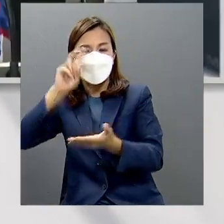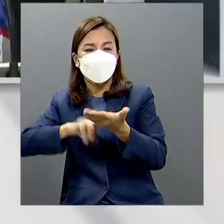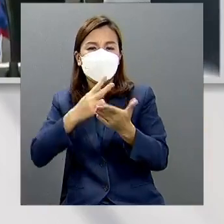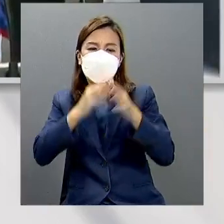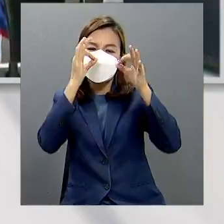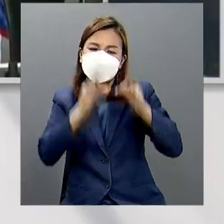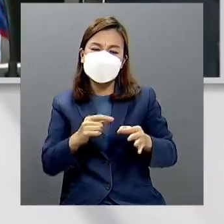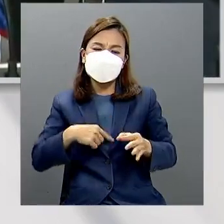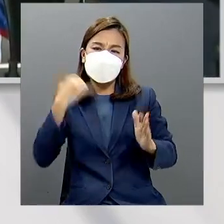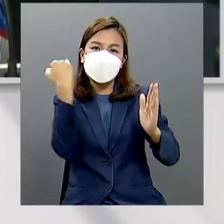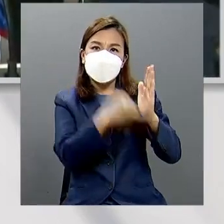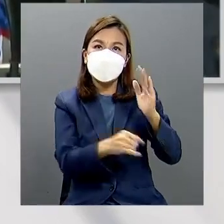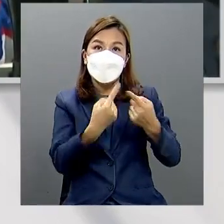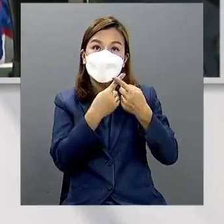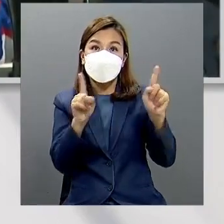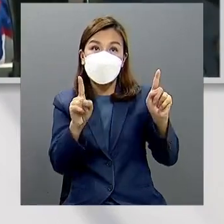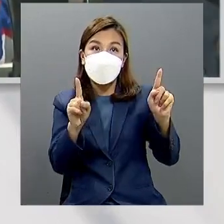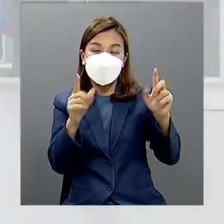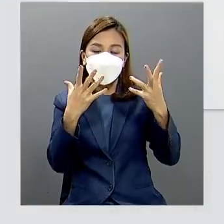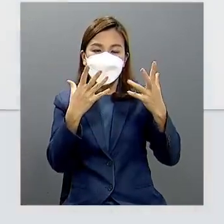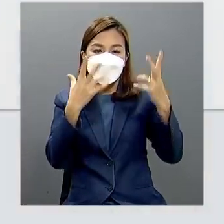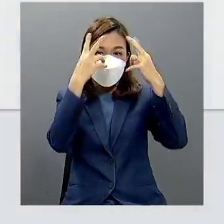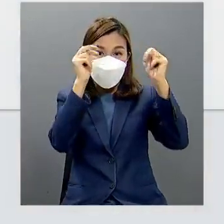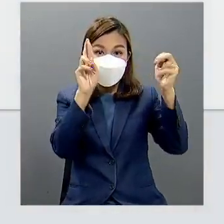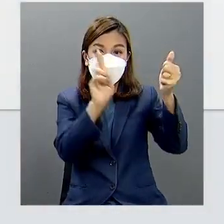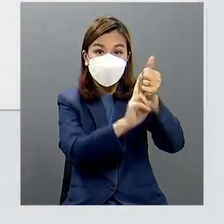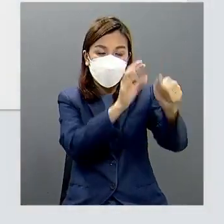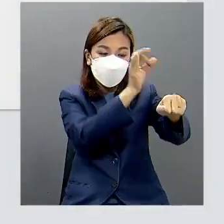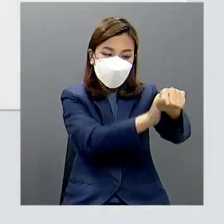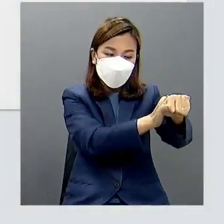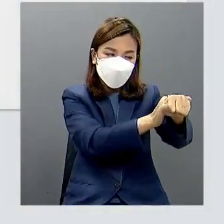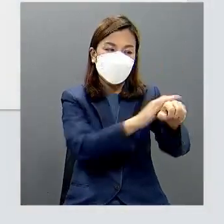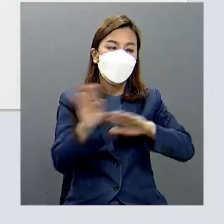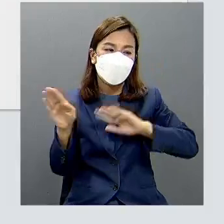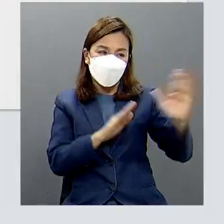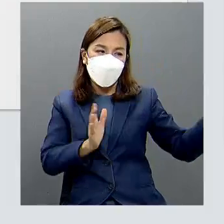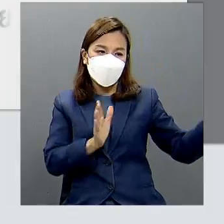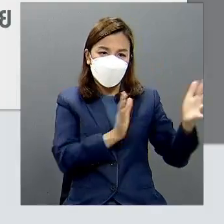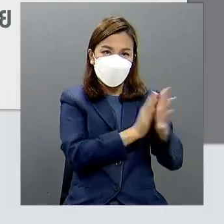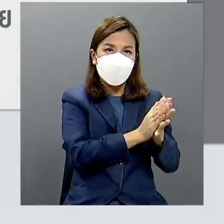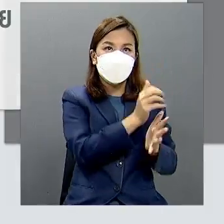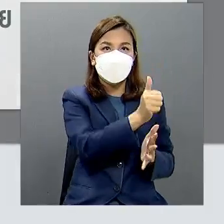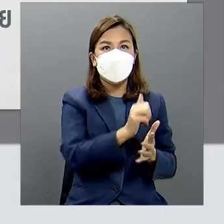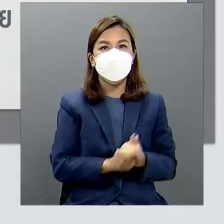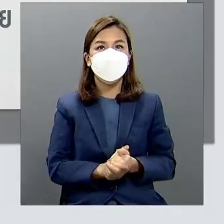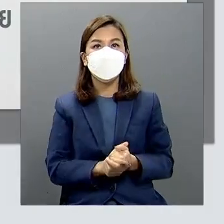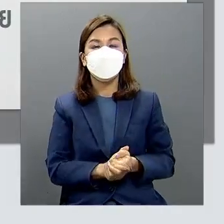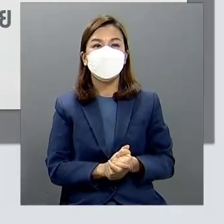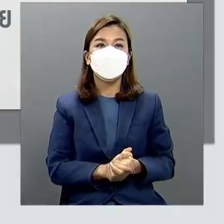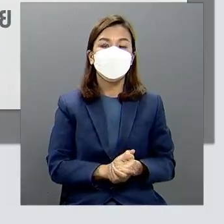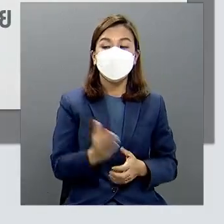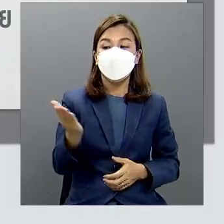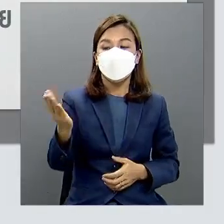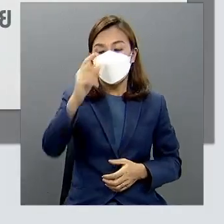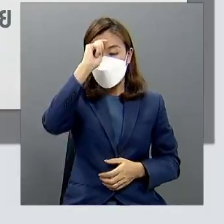ป้อมพลเอกประวิตรวงษ์สุวรรณค่ะ ตัวเขาเองเนี่ยเขาไม่เคยให้เกียรติผมในฐาน